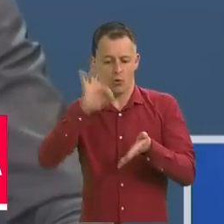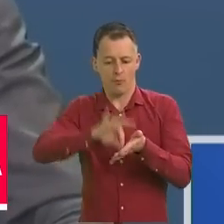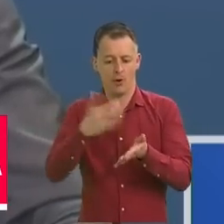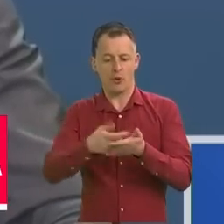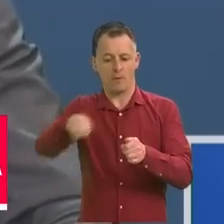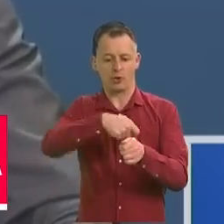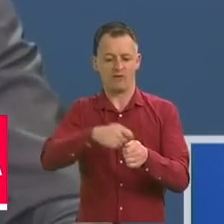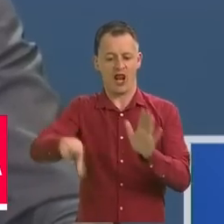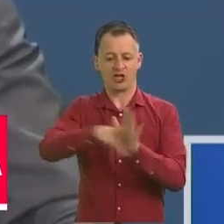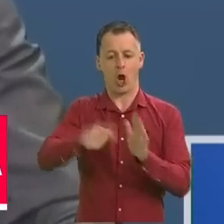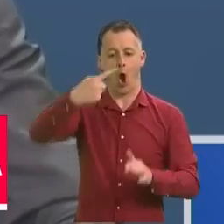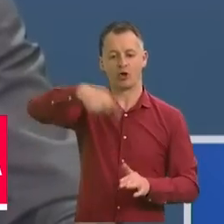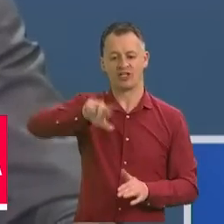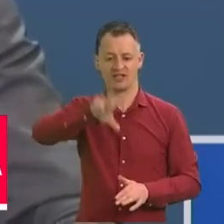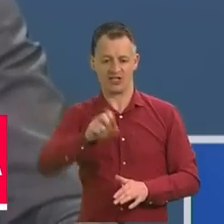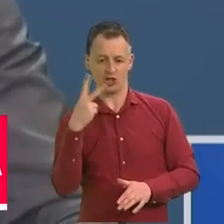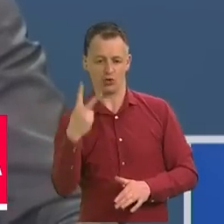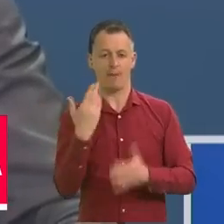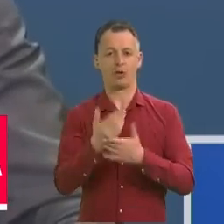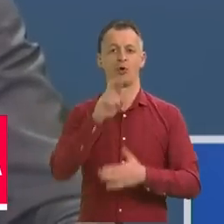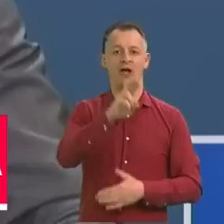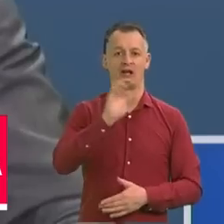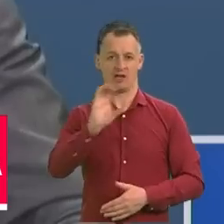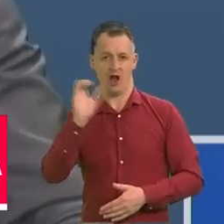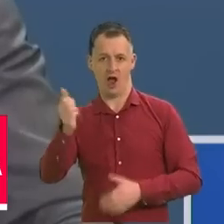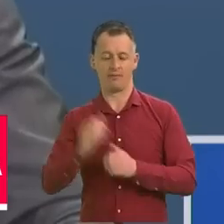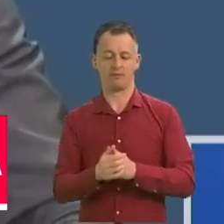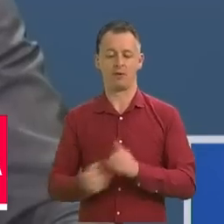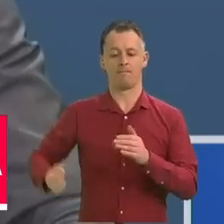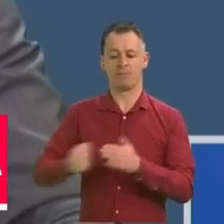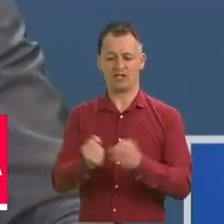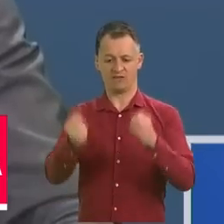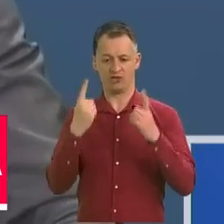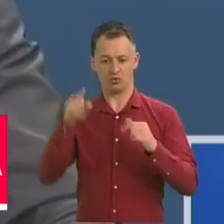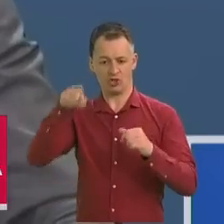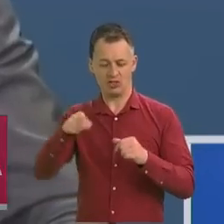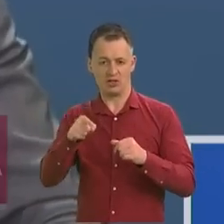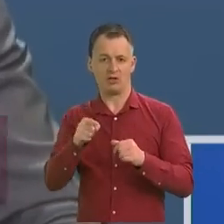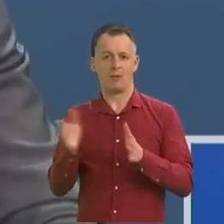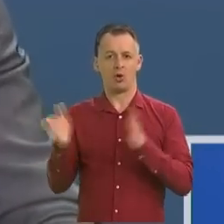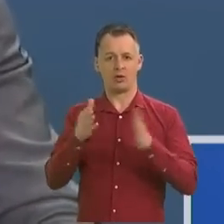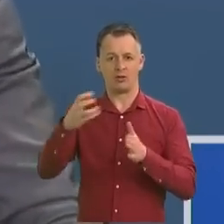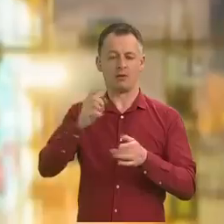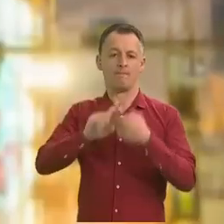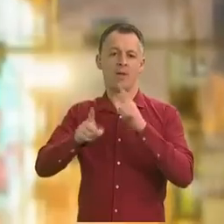legii 132, legii RCA, undeva până la sfârșitul acestei sesiuni parlamentare.